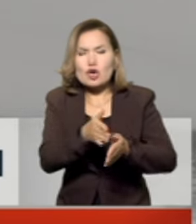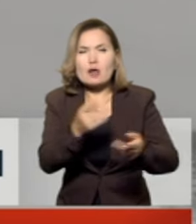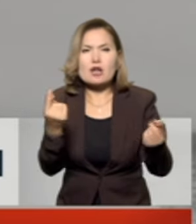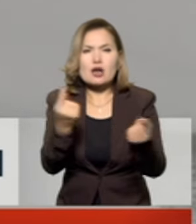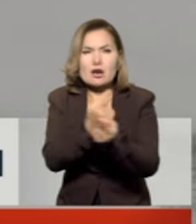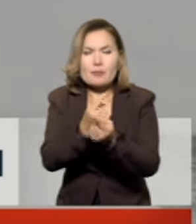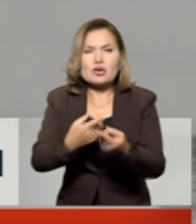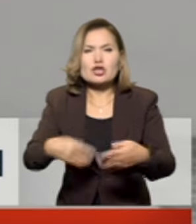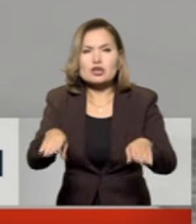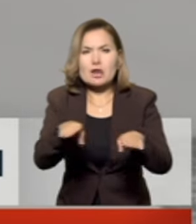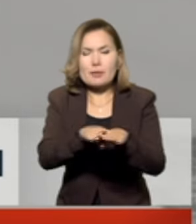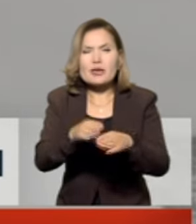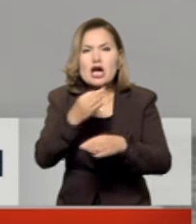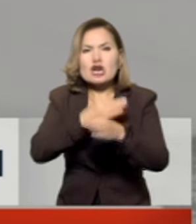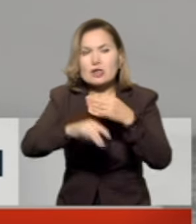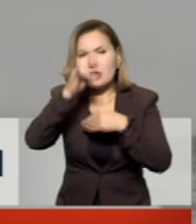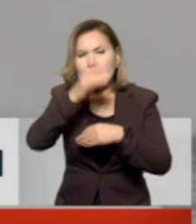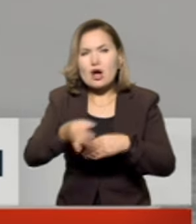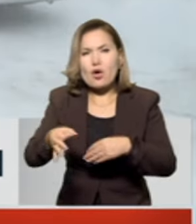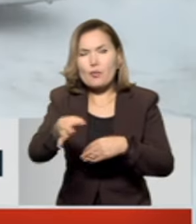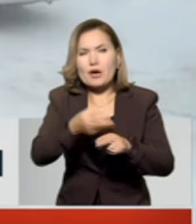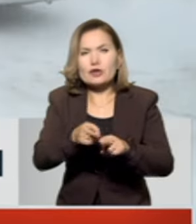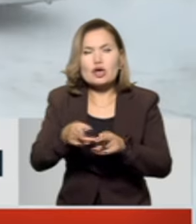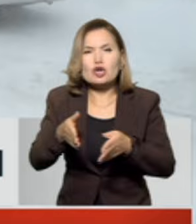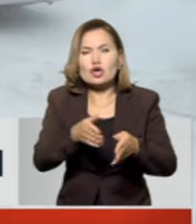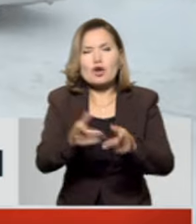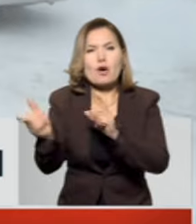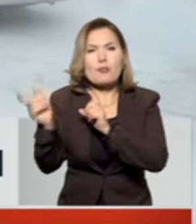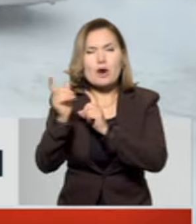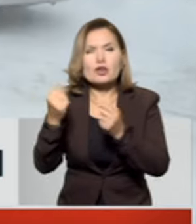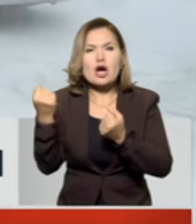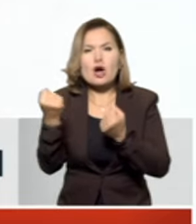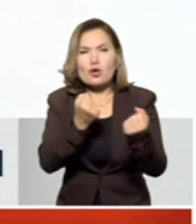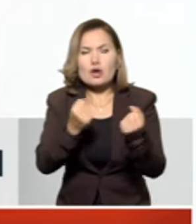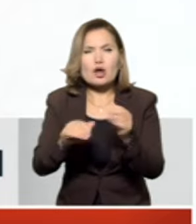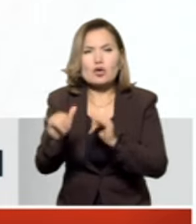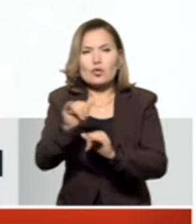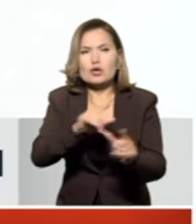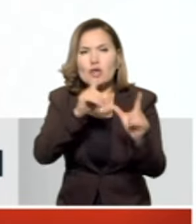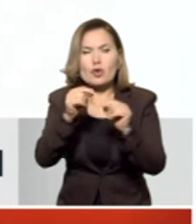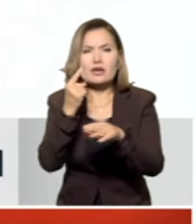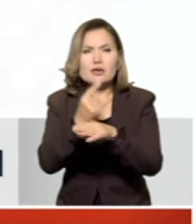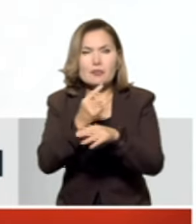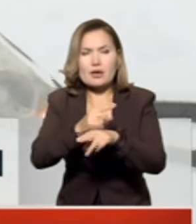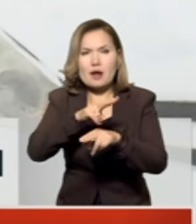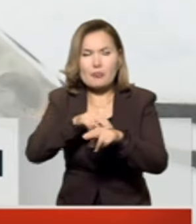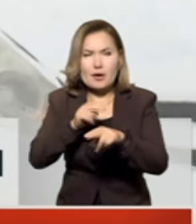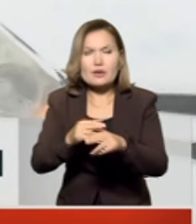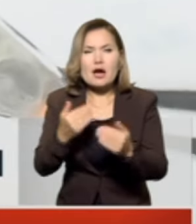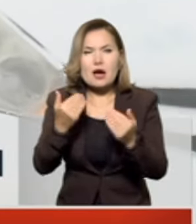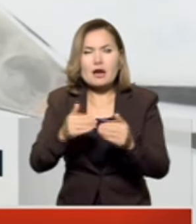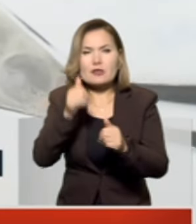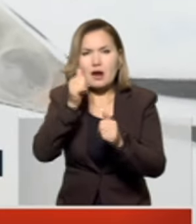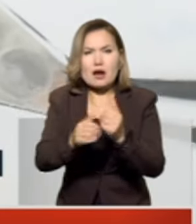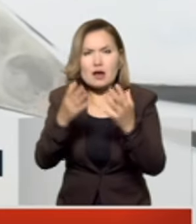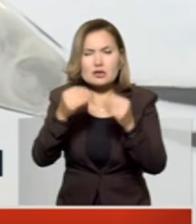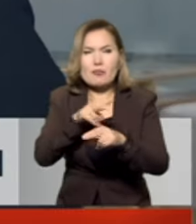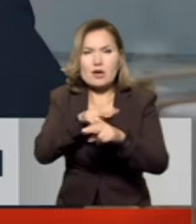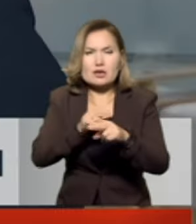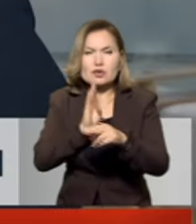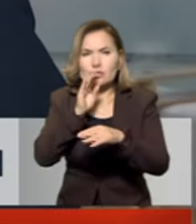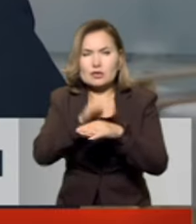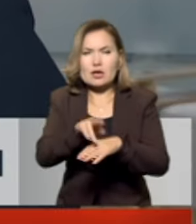учаскесі жабылған. Шығыстағы бірнеше жолға жүк көліктерінің шығуына тыйым да салынды. Дегенмен жағдай сағат сайын өзгеріп